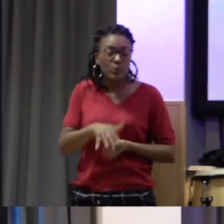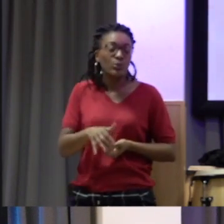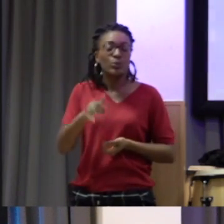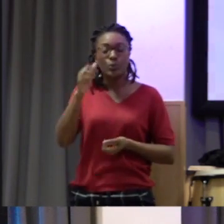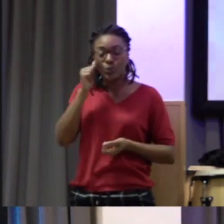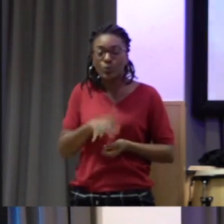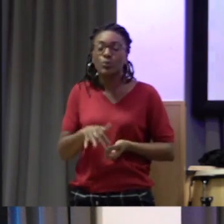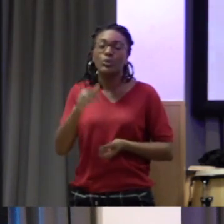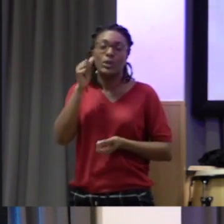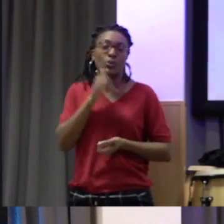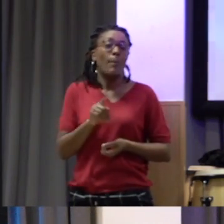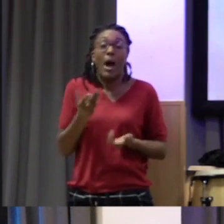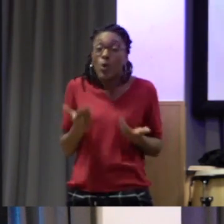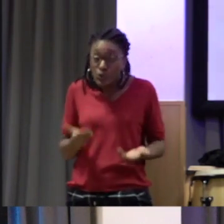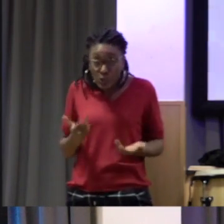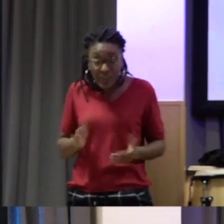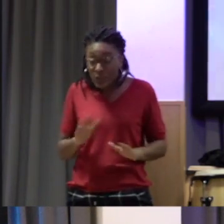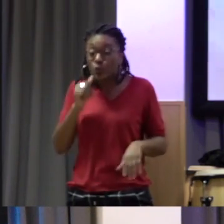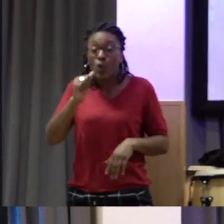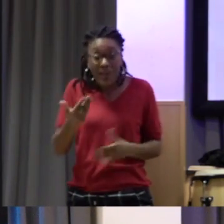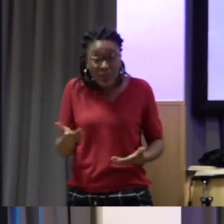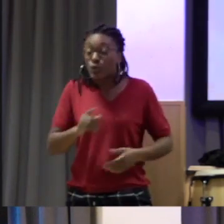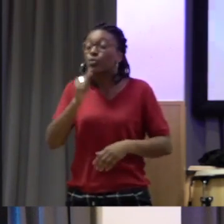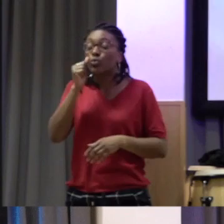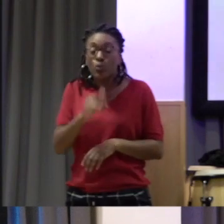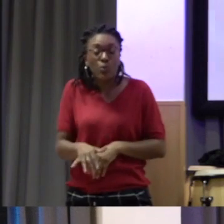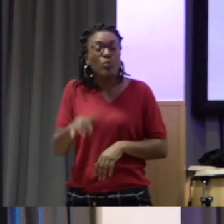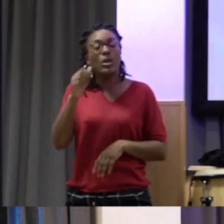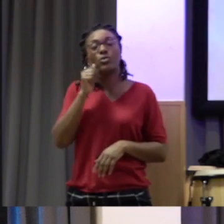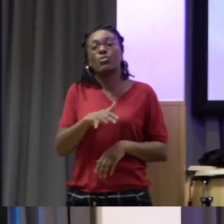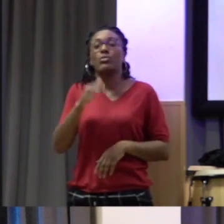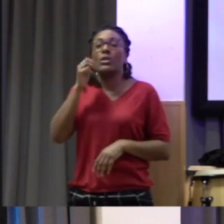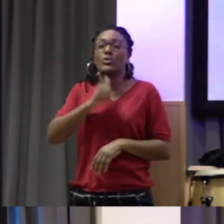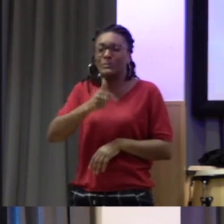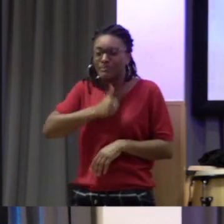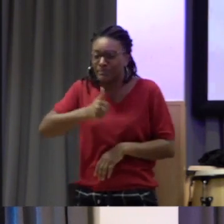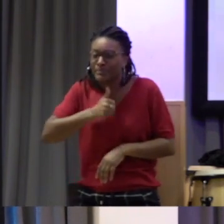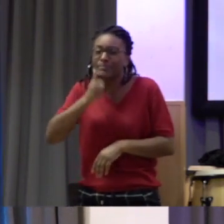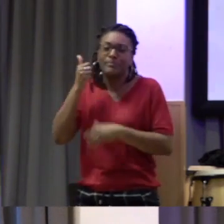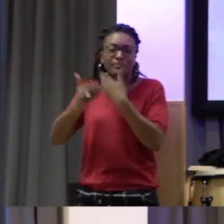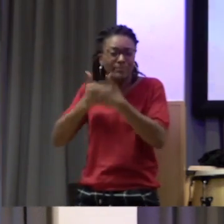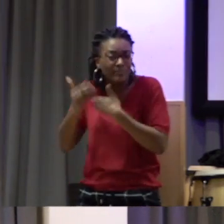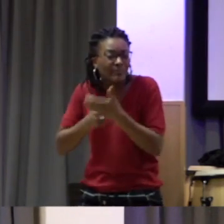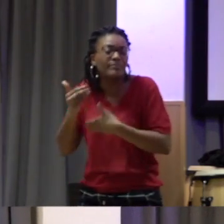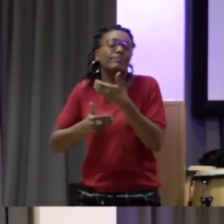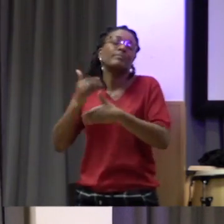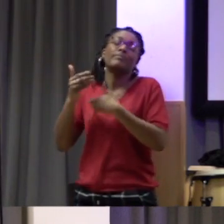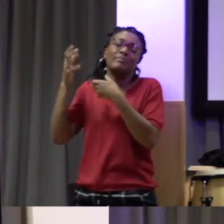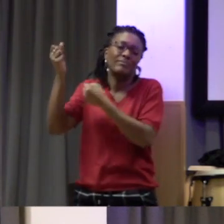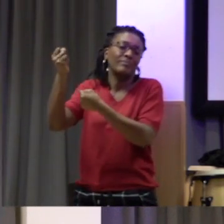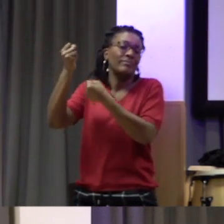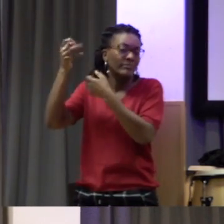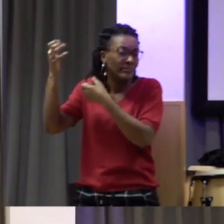Ce n'est pas simplement aujourd'hui ni demain, c'est tous les jours. Que celui qui m'aime porte sa croix. Ce n'est pas